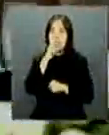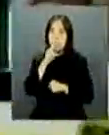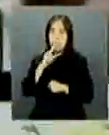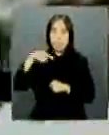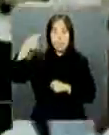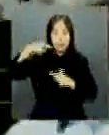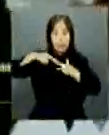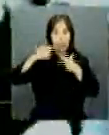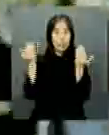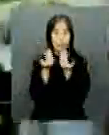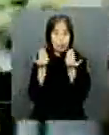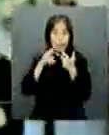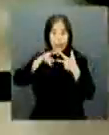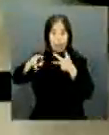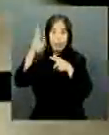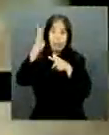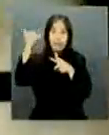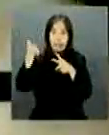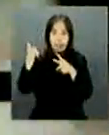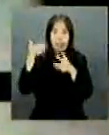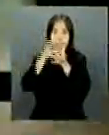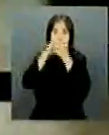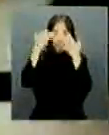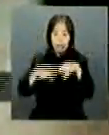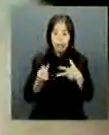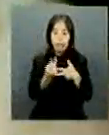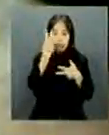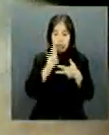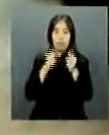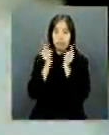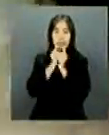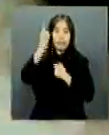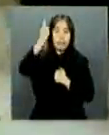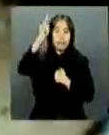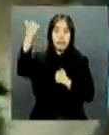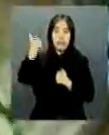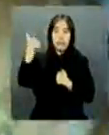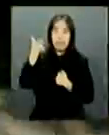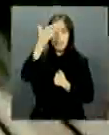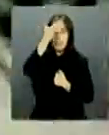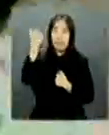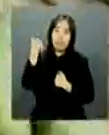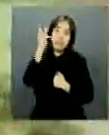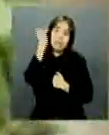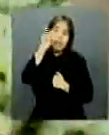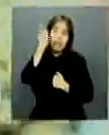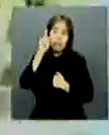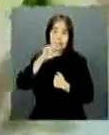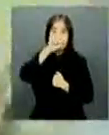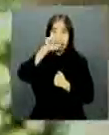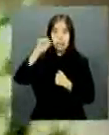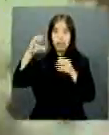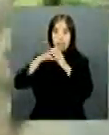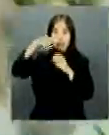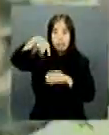ทาและนายณัฐพงศ์จะเดินทางไปพบพันตำรวจโททักษิณเร็วๆนี้หลังจากที่มีข่าวว่าส.ส.ของพรรคเพื่อไทยบินไปพบ